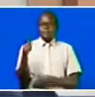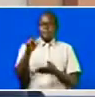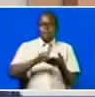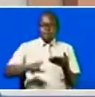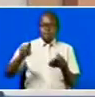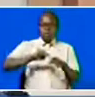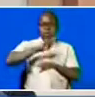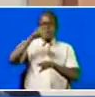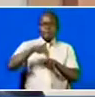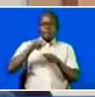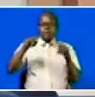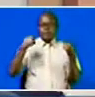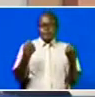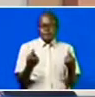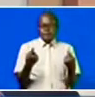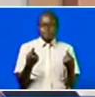local national team,